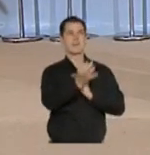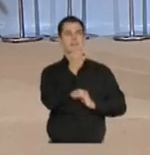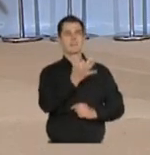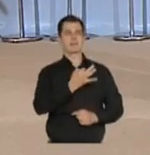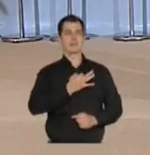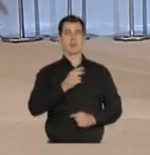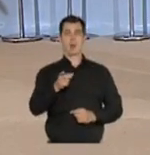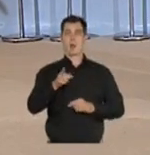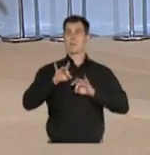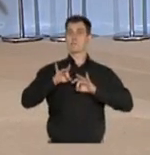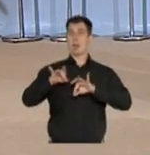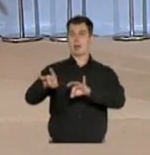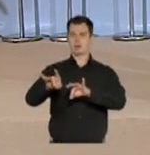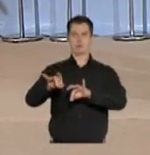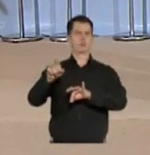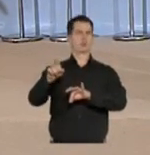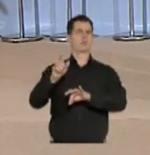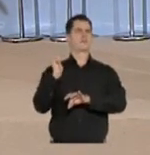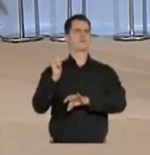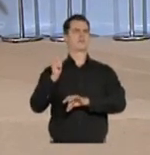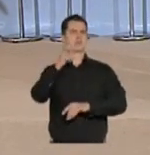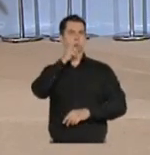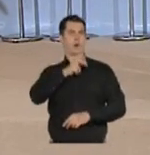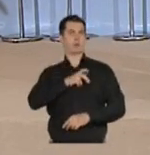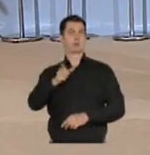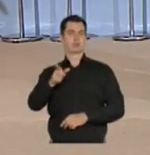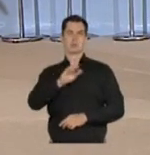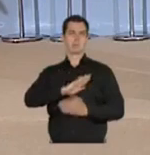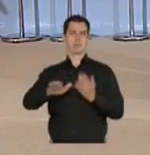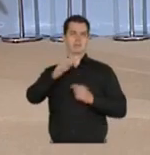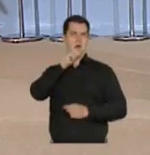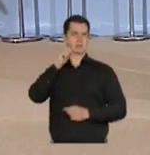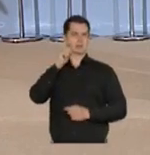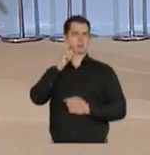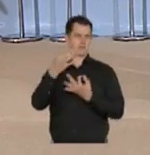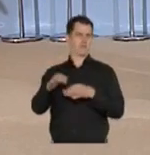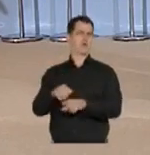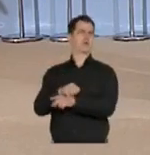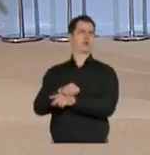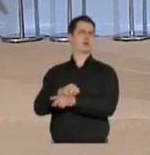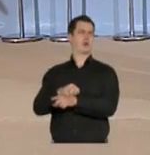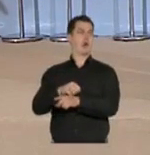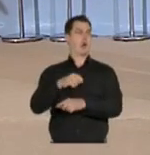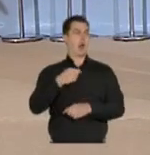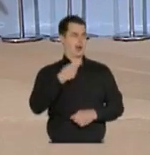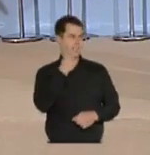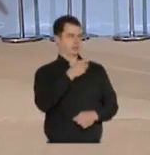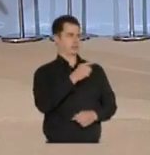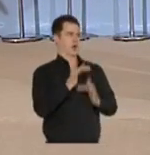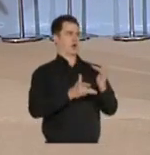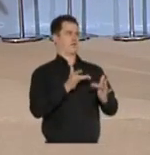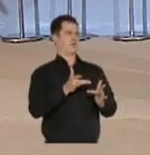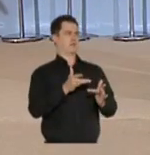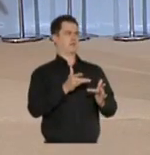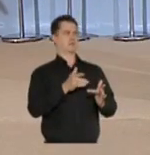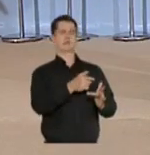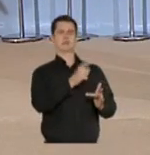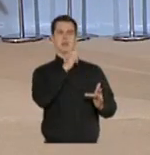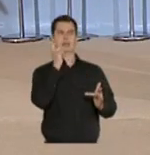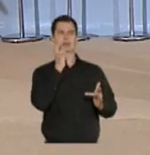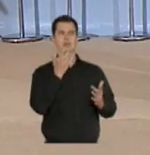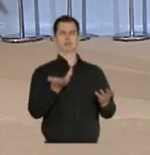Biegacze mogą biegać bez masek. Co z jeżdżącymi na rowerach, bo spotkałem się z takim problemem dzisiaj rano, wychodząc do pracy.